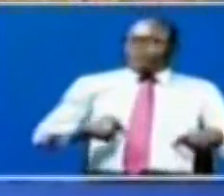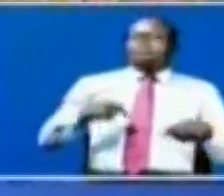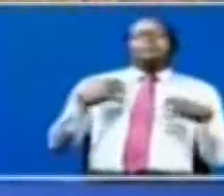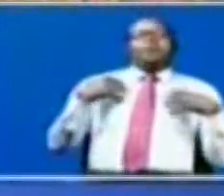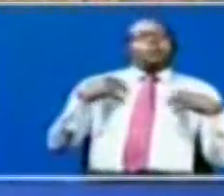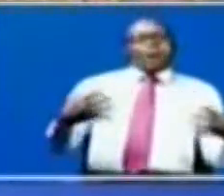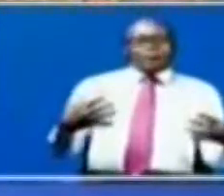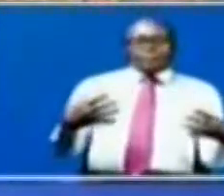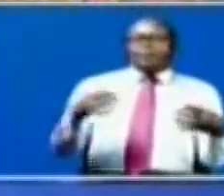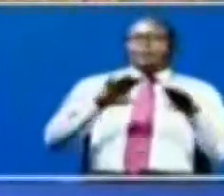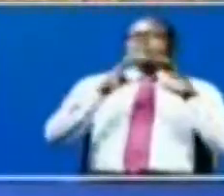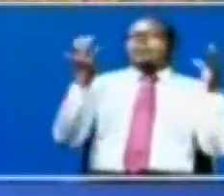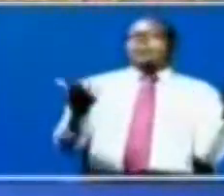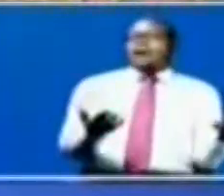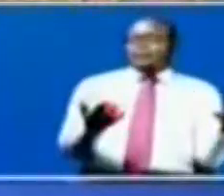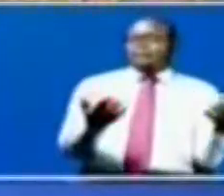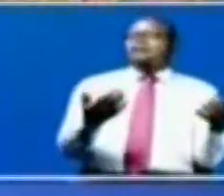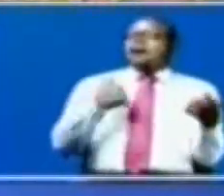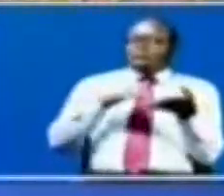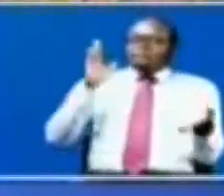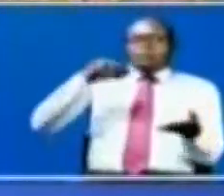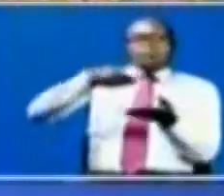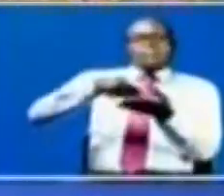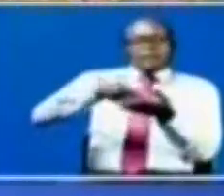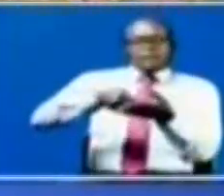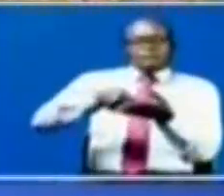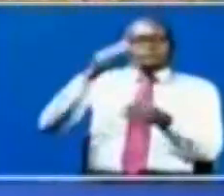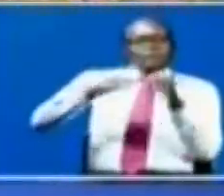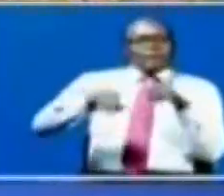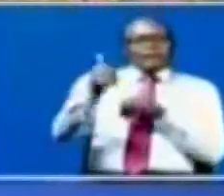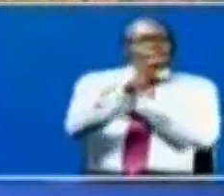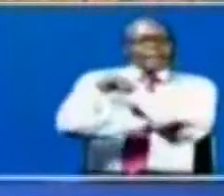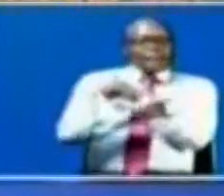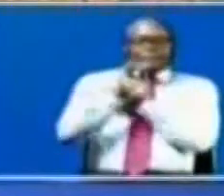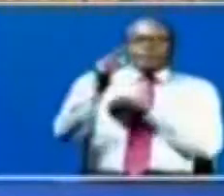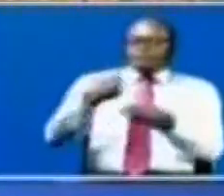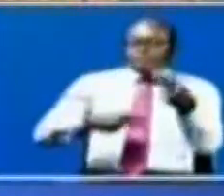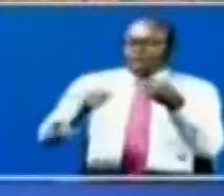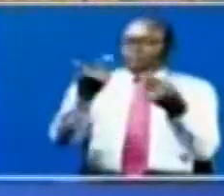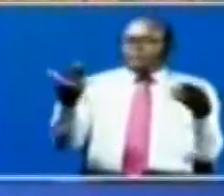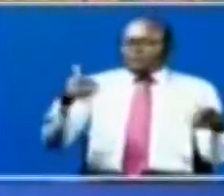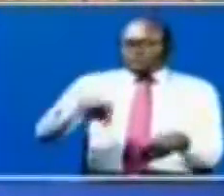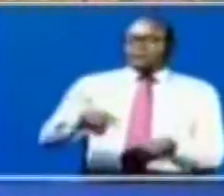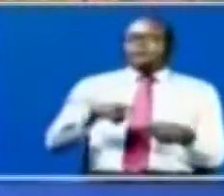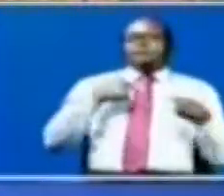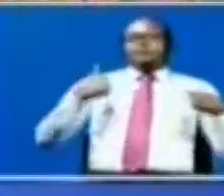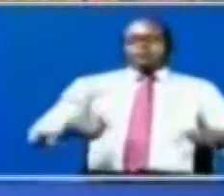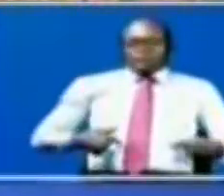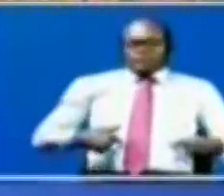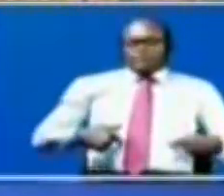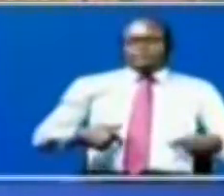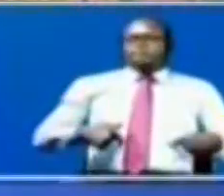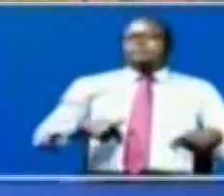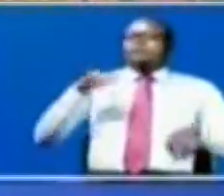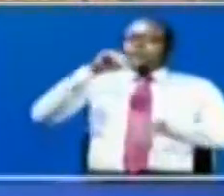tajiri dunia mzima, iko na rasilimali, na tunajua ya kwamba tukiweza kuuza bidhaa zetu hapa Uchina tutaweza